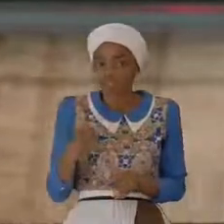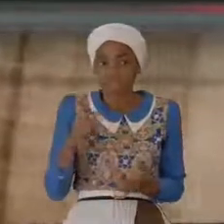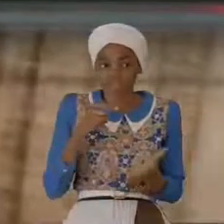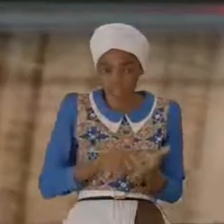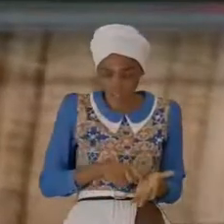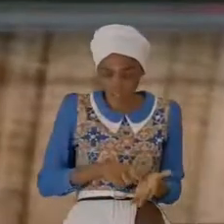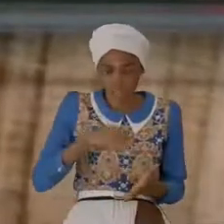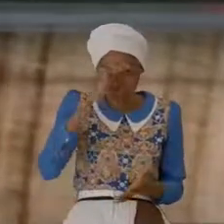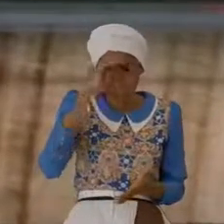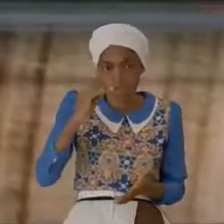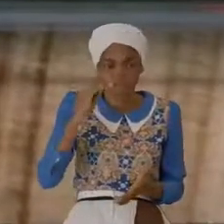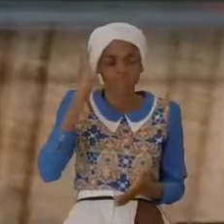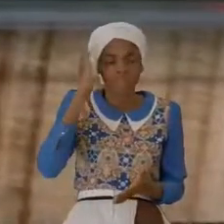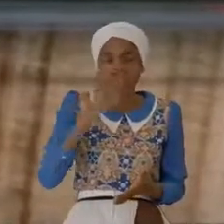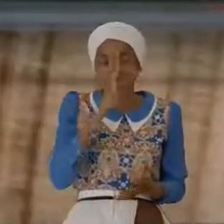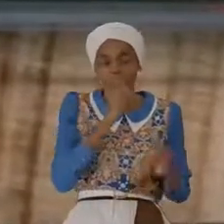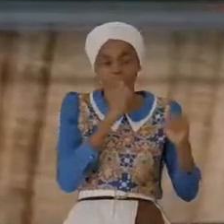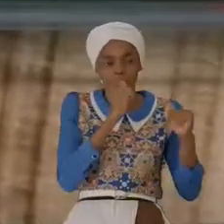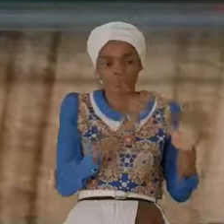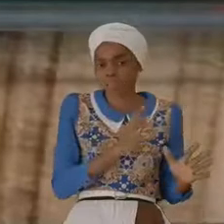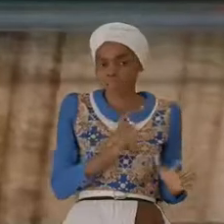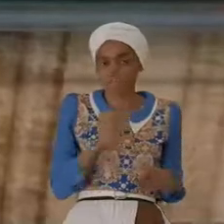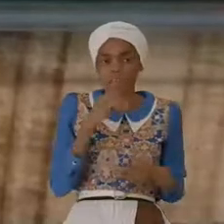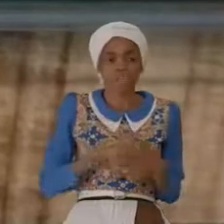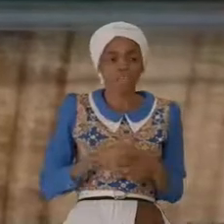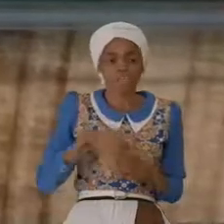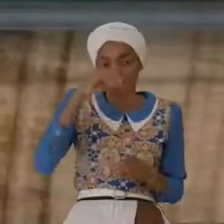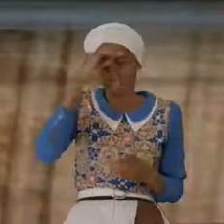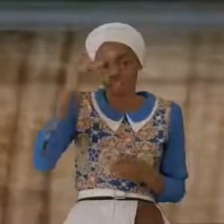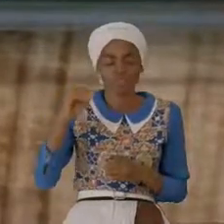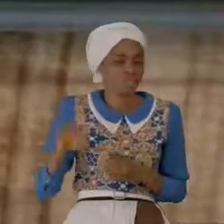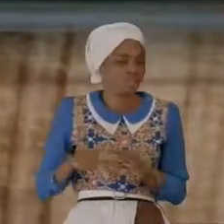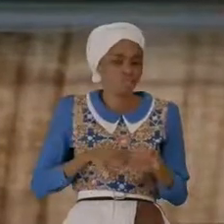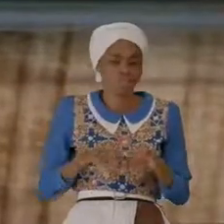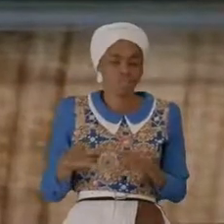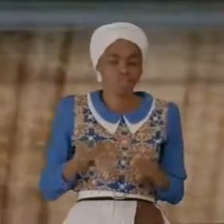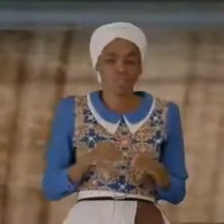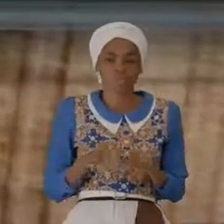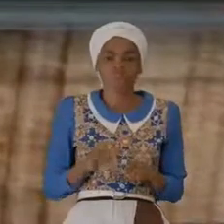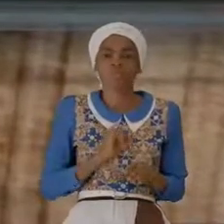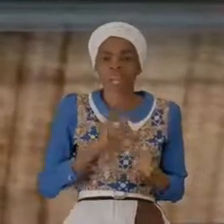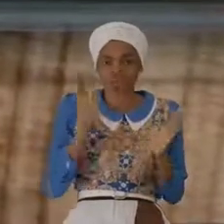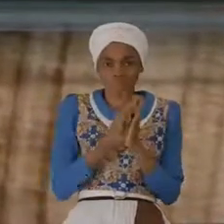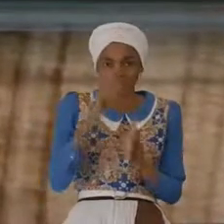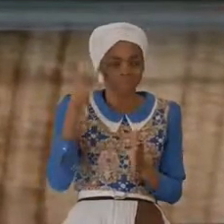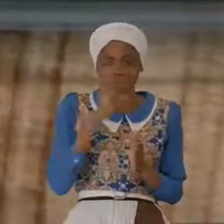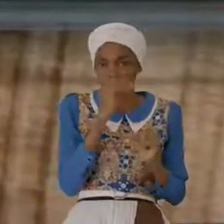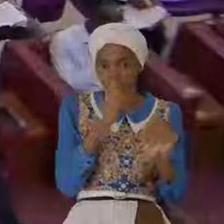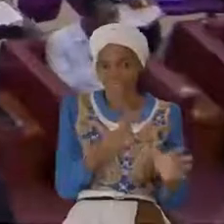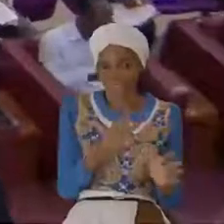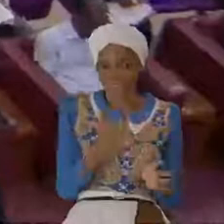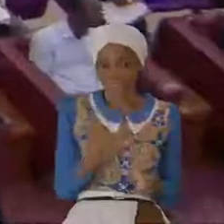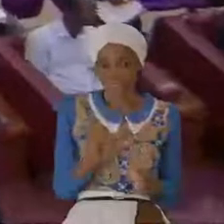celui-là sera heureux dans son activité. Je prie que vous soyez